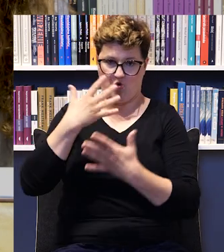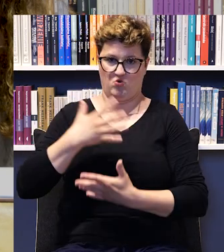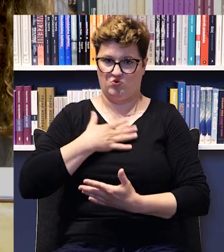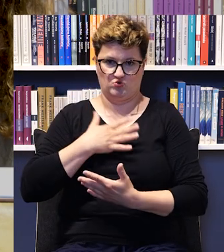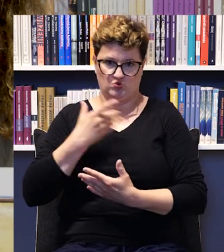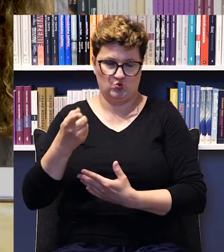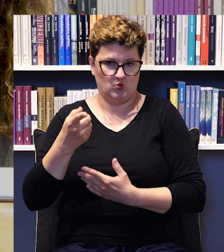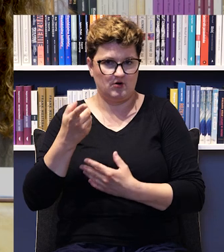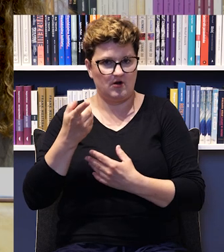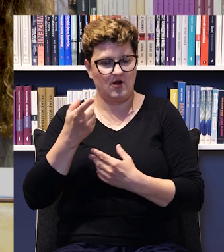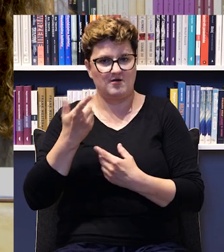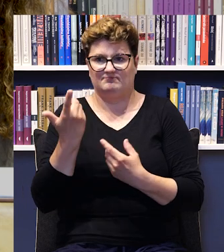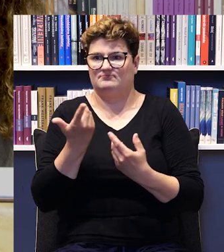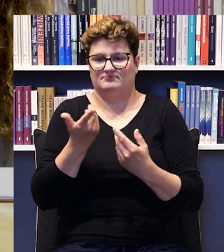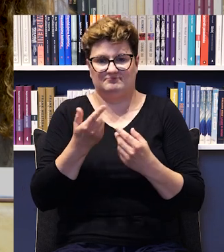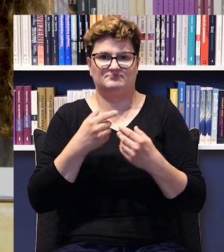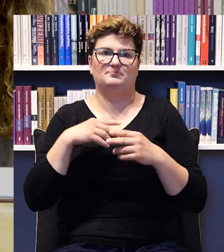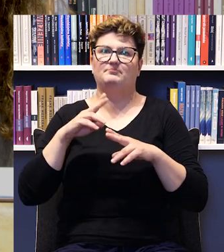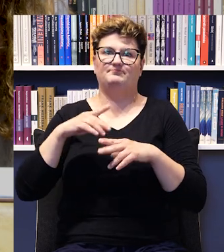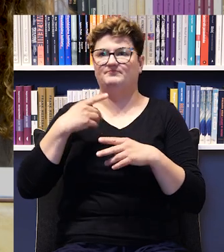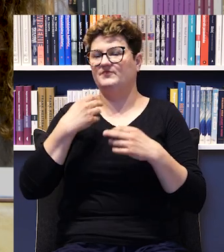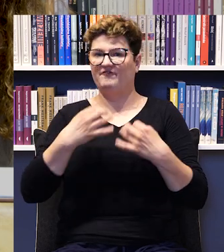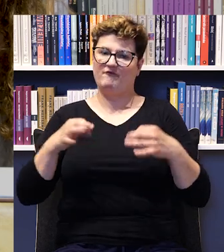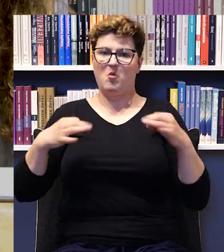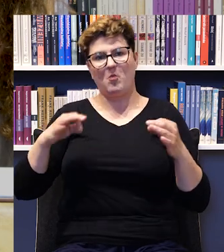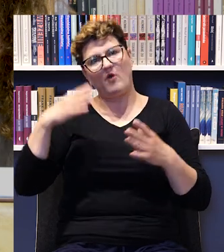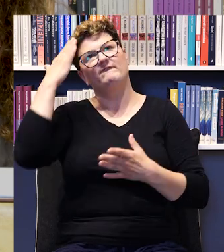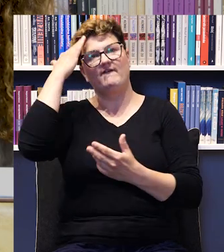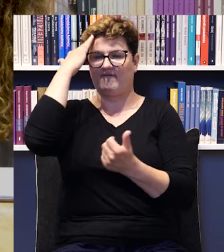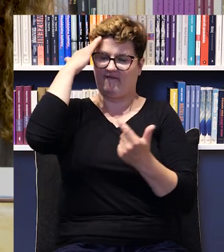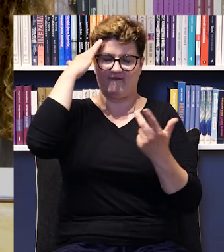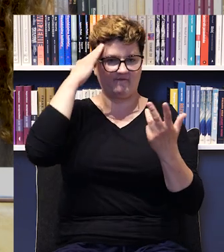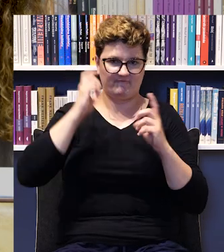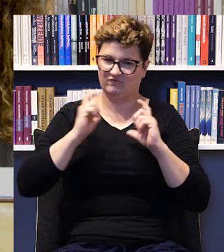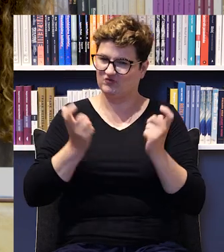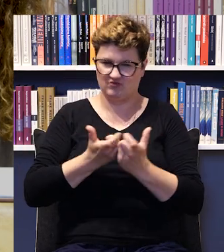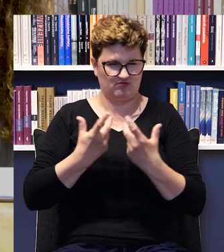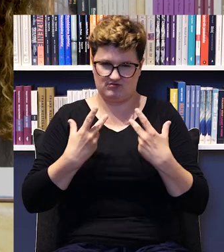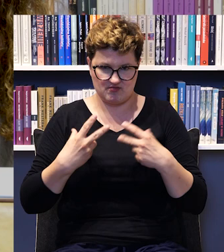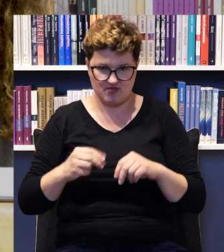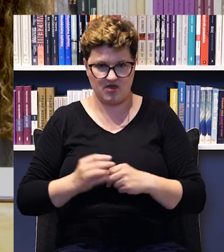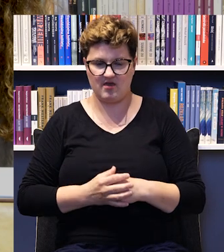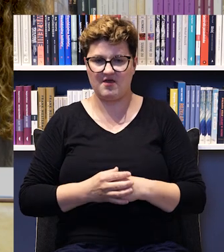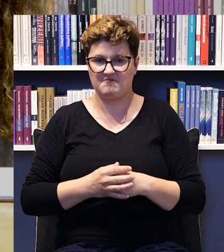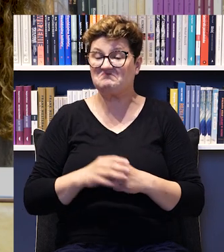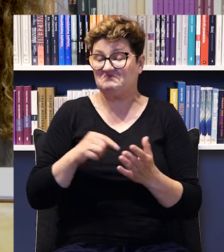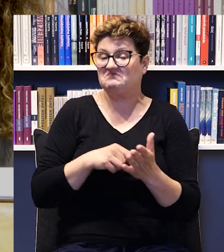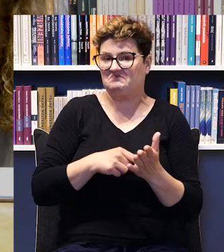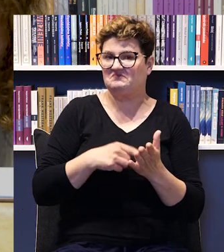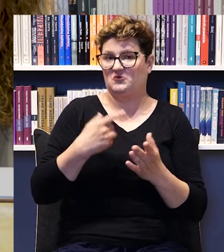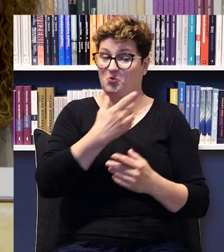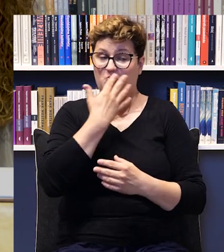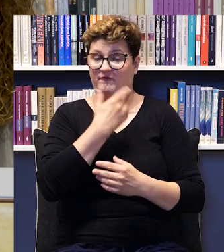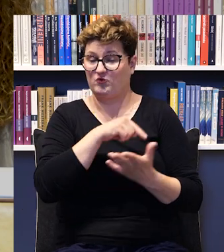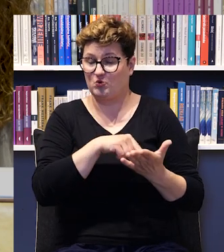po którym się właśnie nie do końca świadomie poruszamy. No nie? I że to rzeczywiście może być to właśnie, jak mówisz o tej